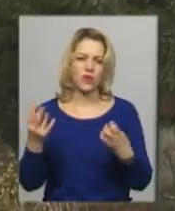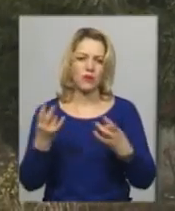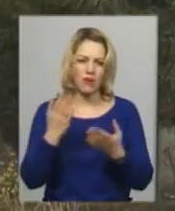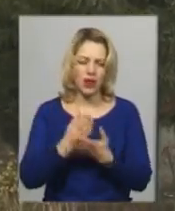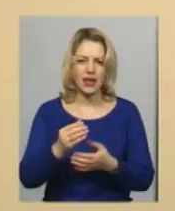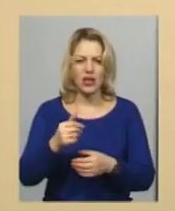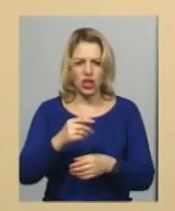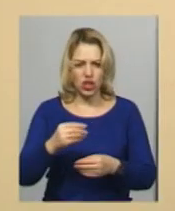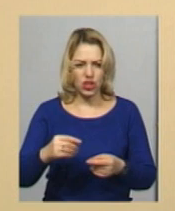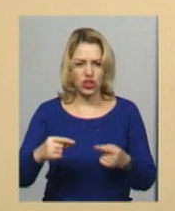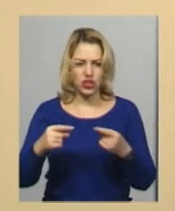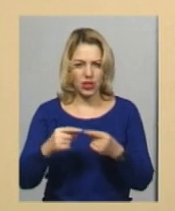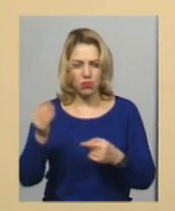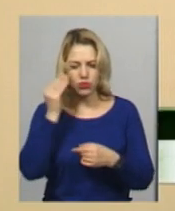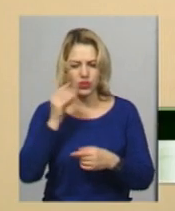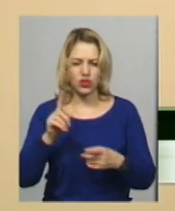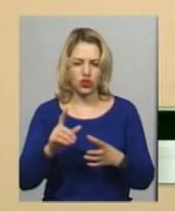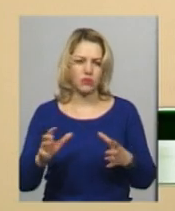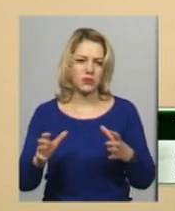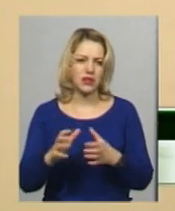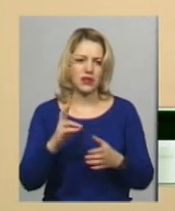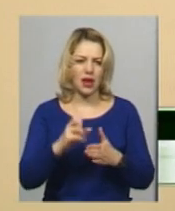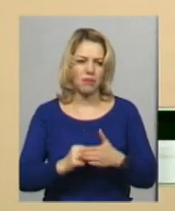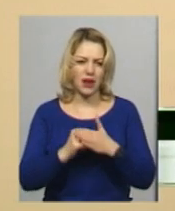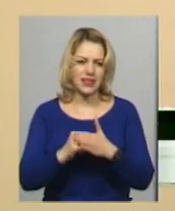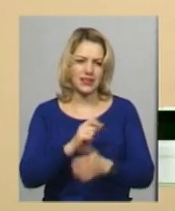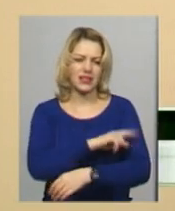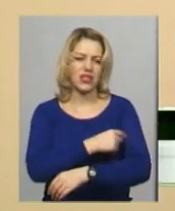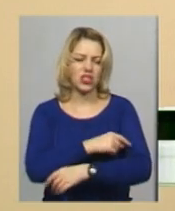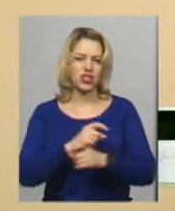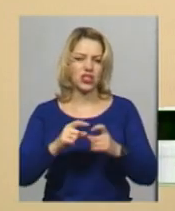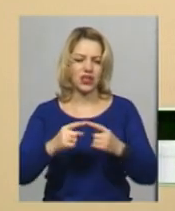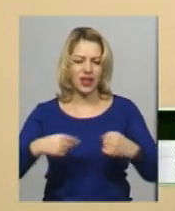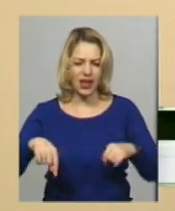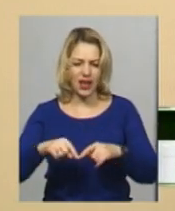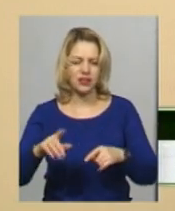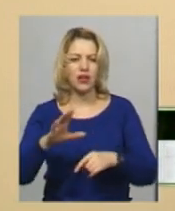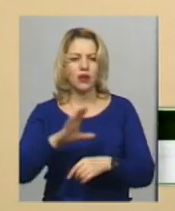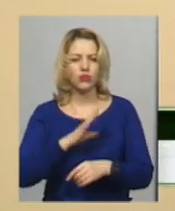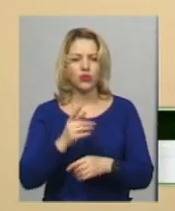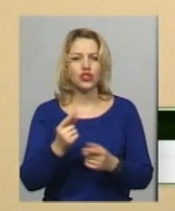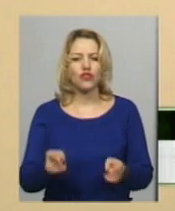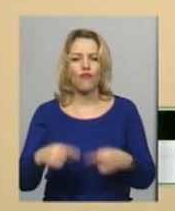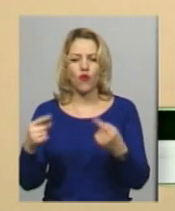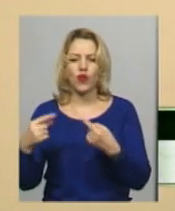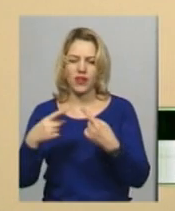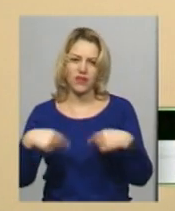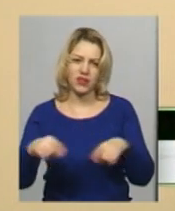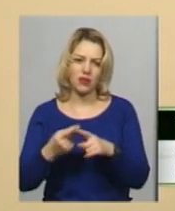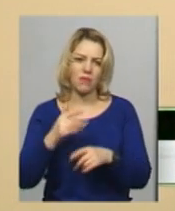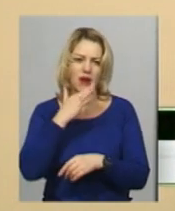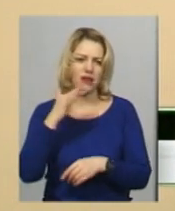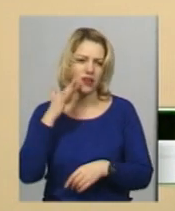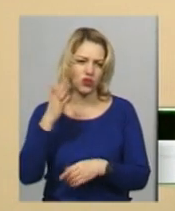в районних центрах. На базі бувших так званих дільничих лікарень в свій час були створені відділення. Їх достатньо